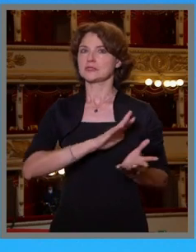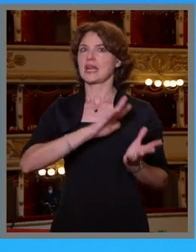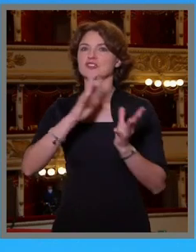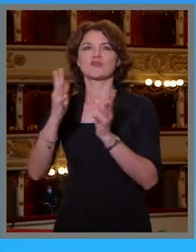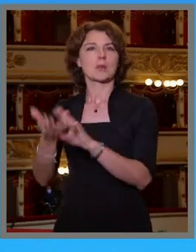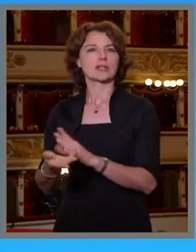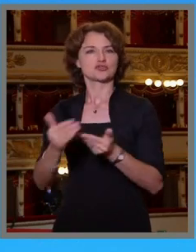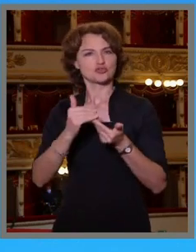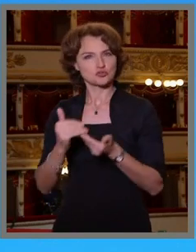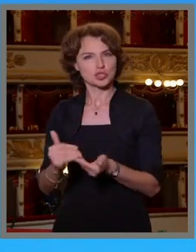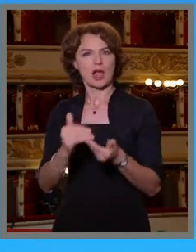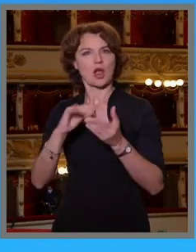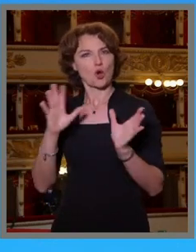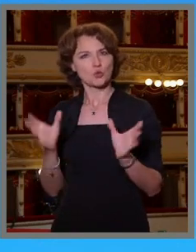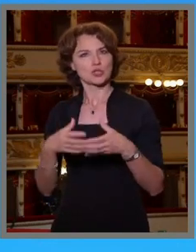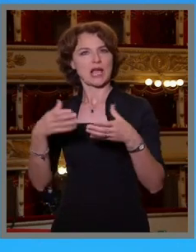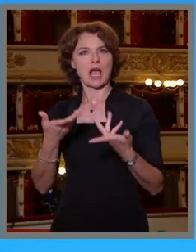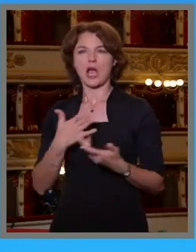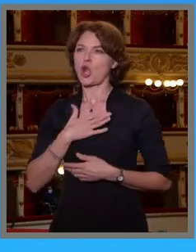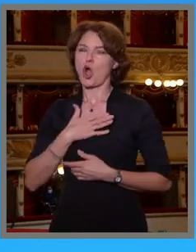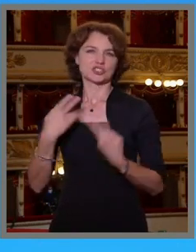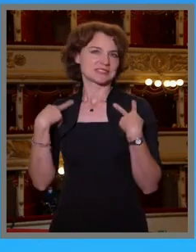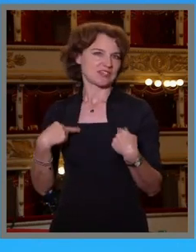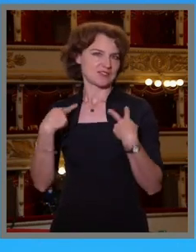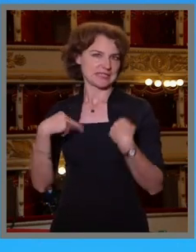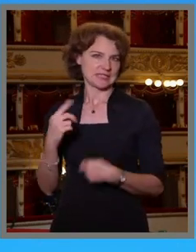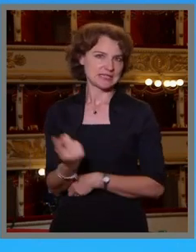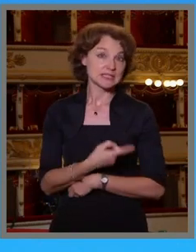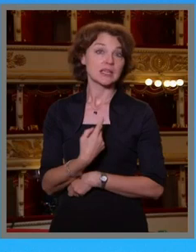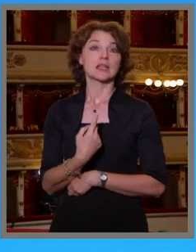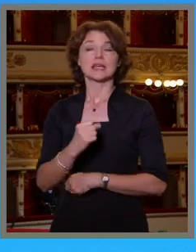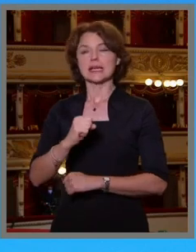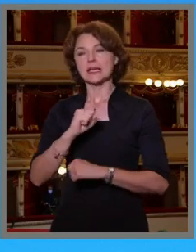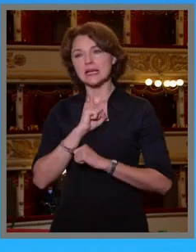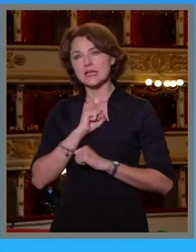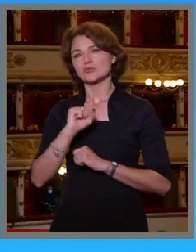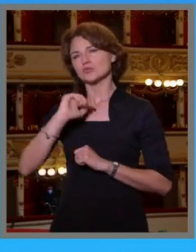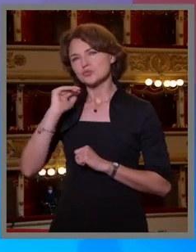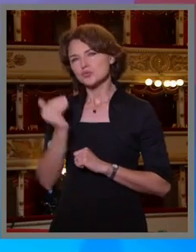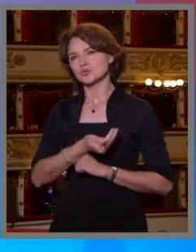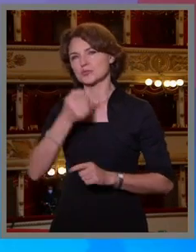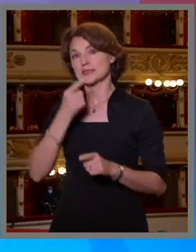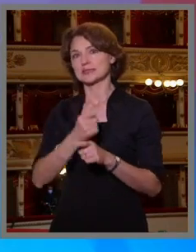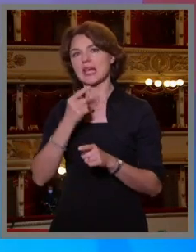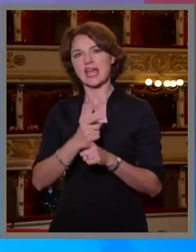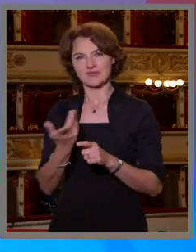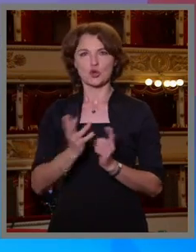società della comunità e delle nostre vite io credo che tutti si devono trasformare